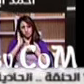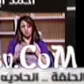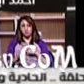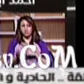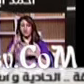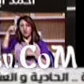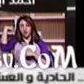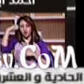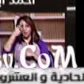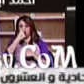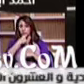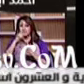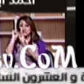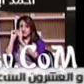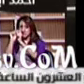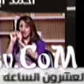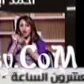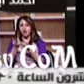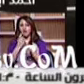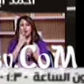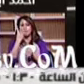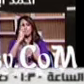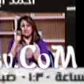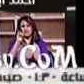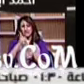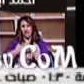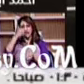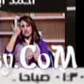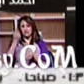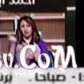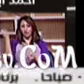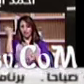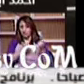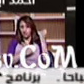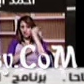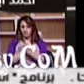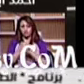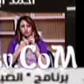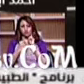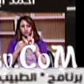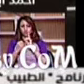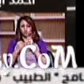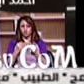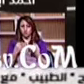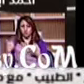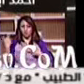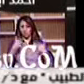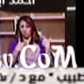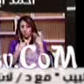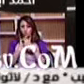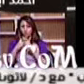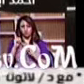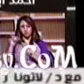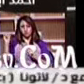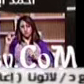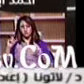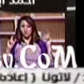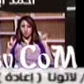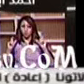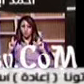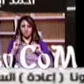العمل بس يبقى في مستحيل نروح للدم احنا دكتور مصم مش واخدين على كده وهندم لان